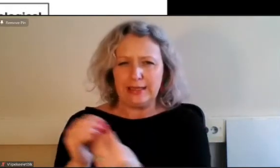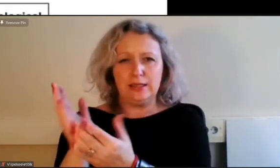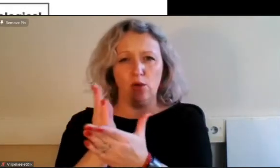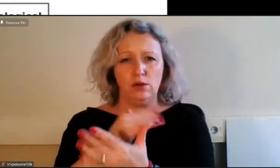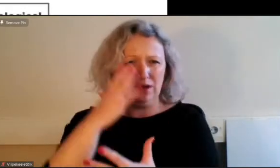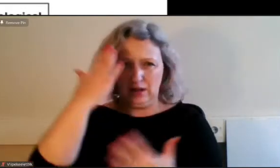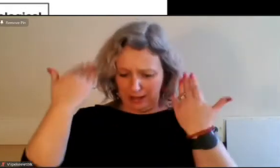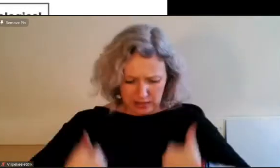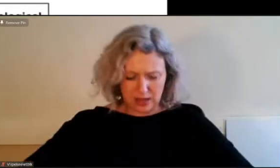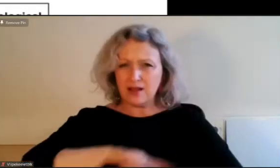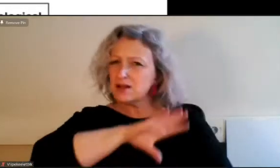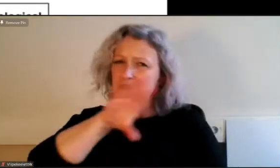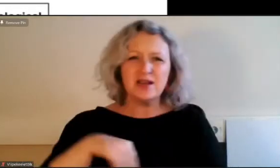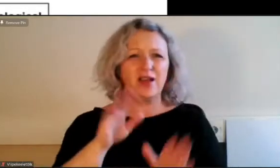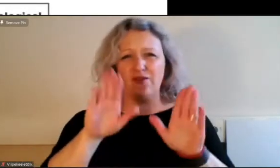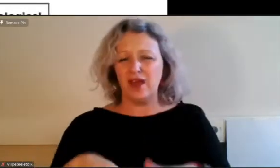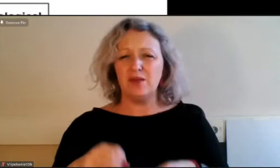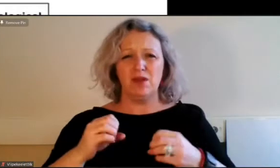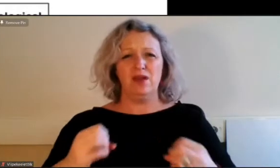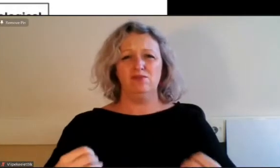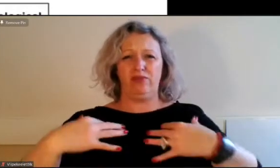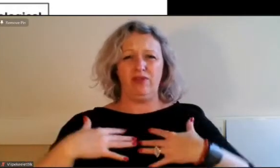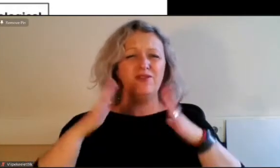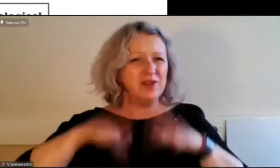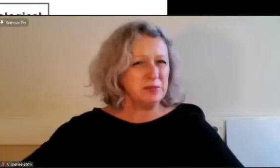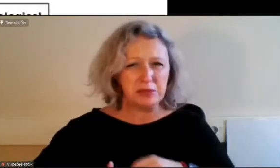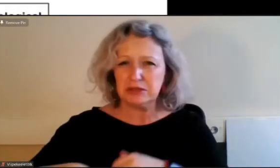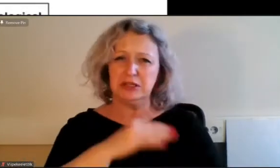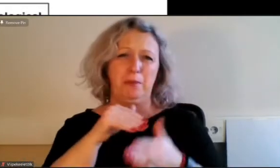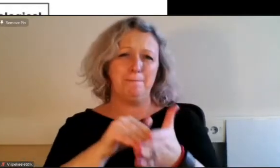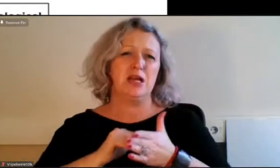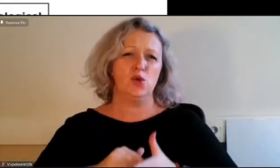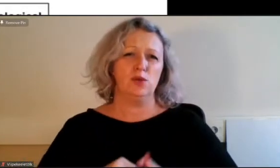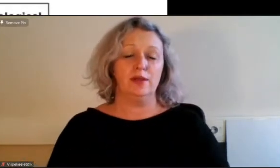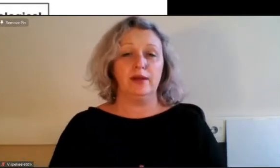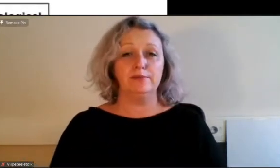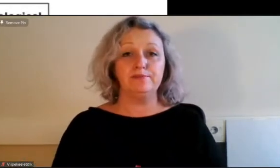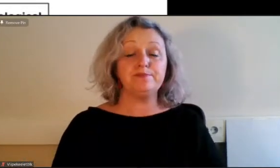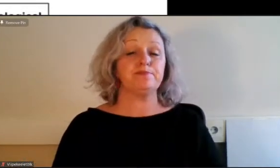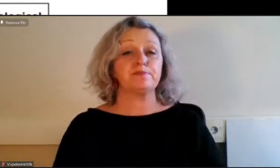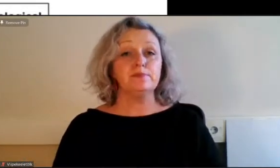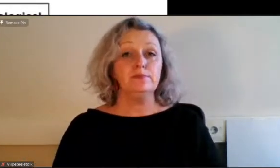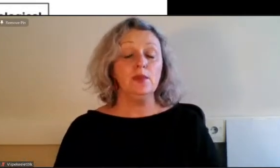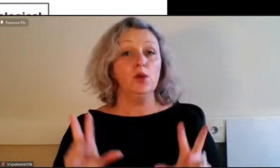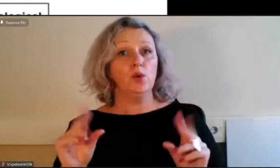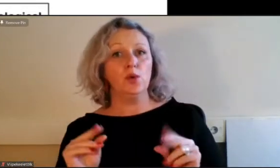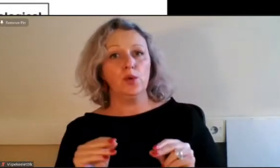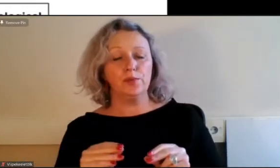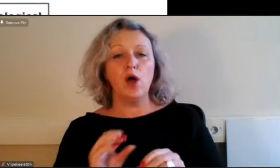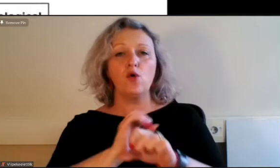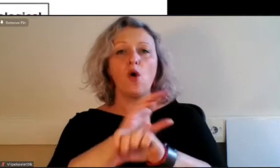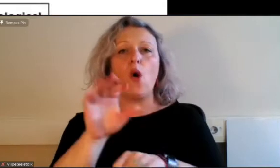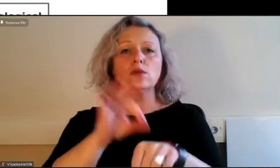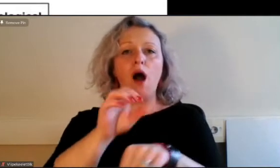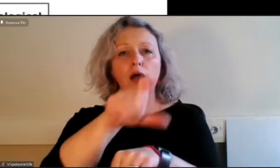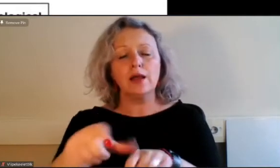võib täiesti ettearvamatult käituma hakata ja kilpnäärmeprobleemid on ka üpriski sage. Et kõik organid,